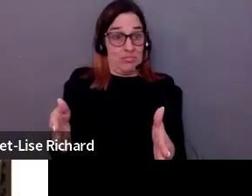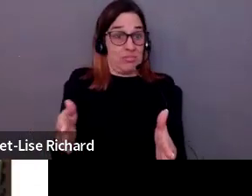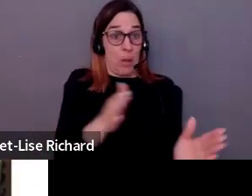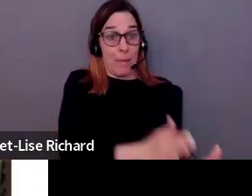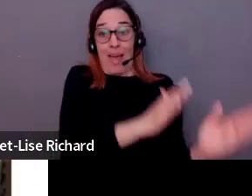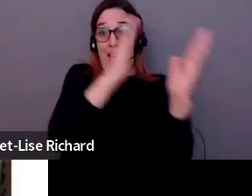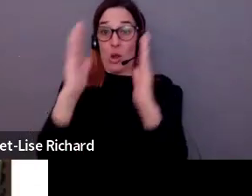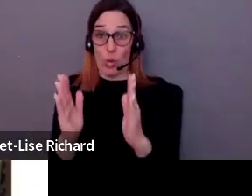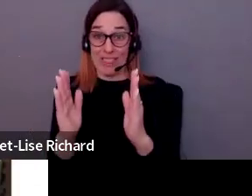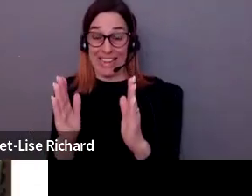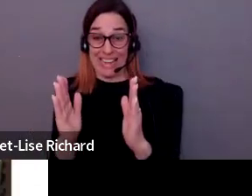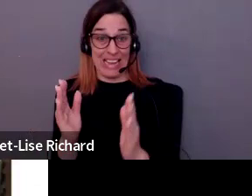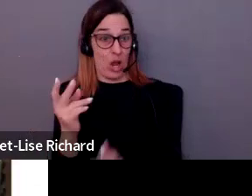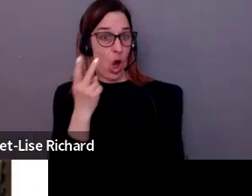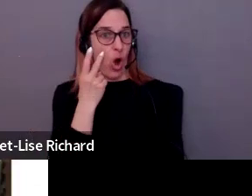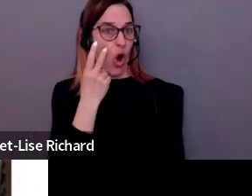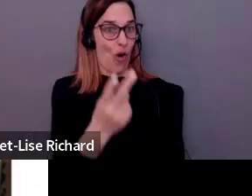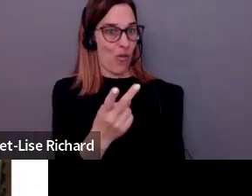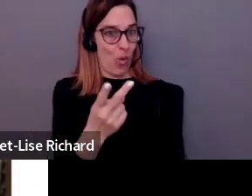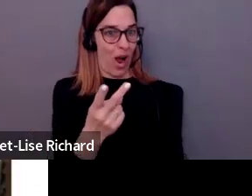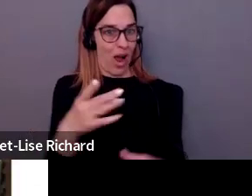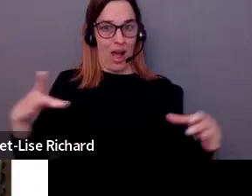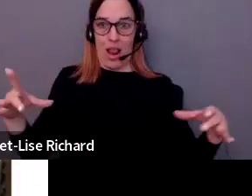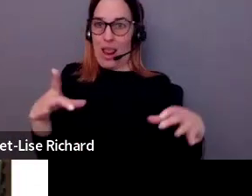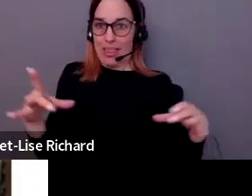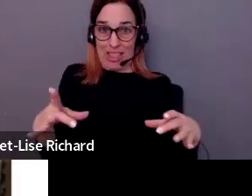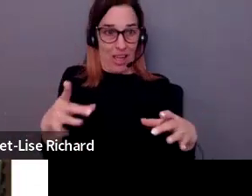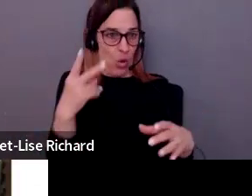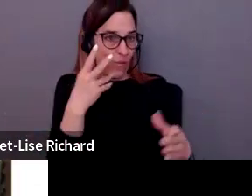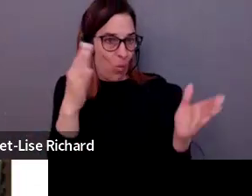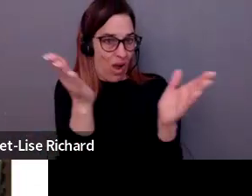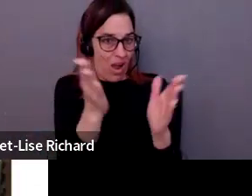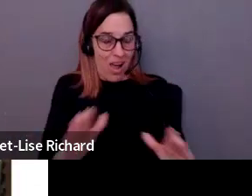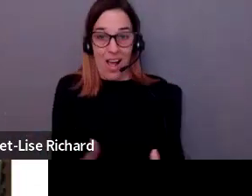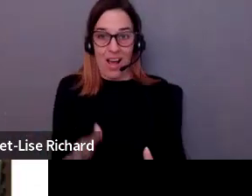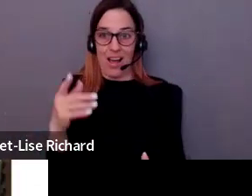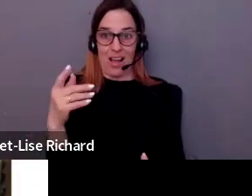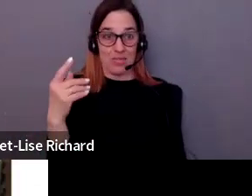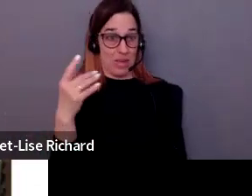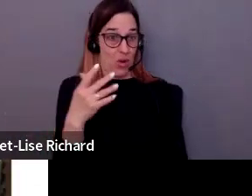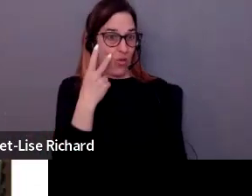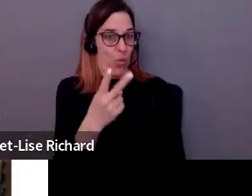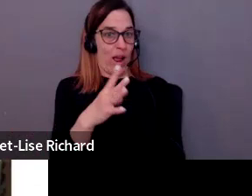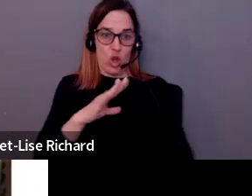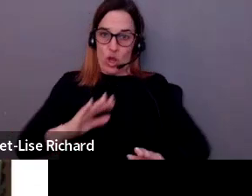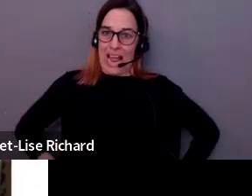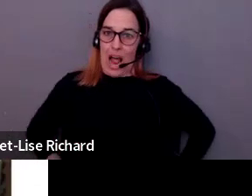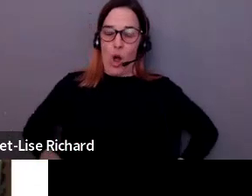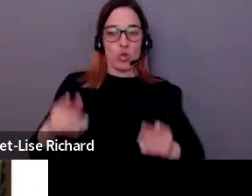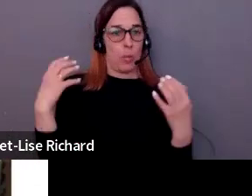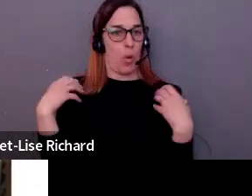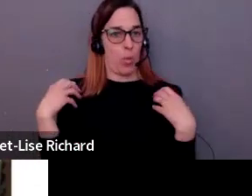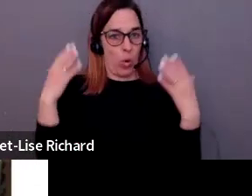tandis qu'à côté, ben là, on voit la taille est venue être définie. Ça donne l'impression qu'on a des hanches, puis nos épaules